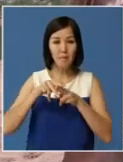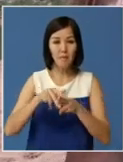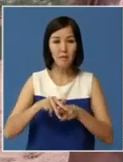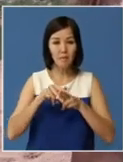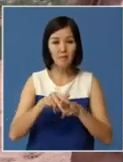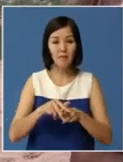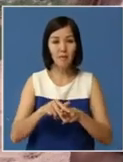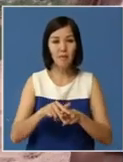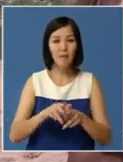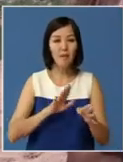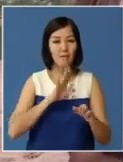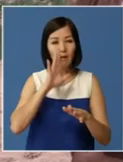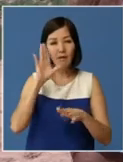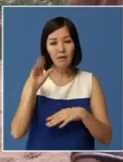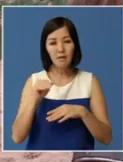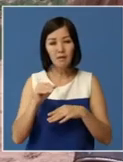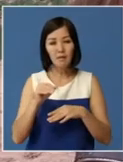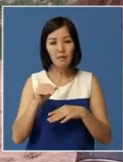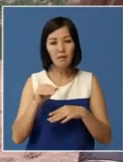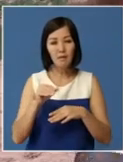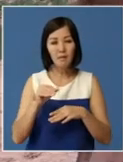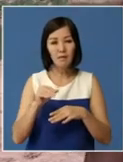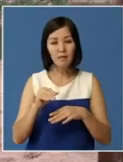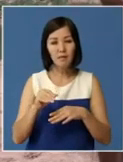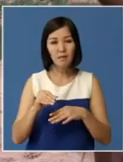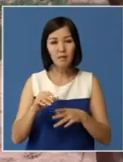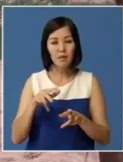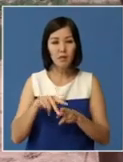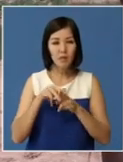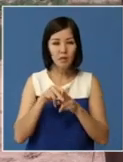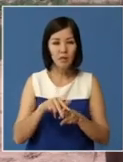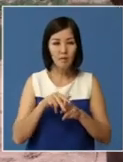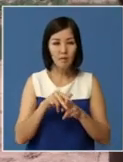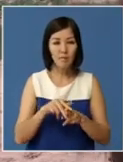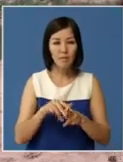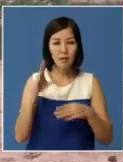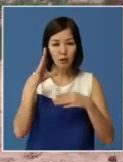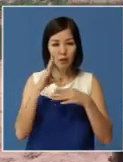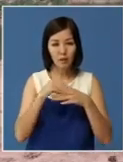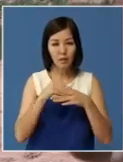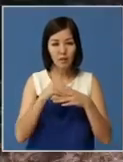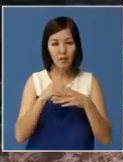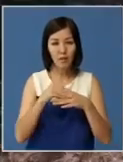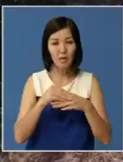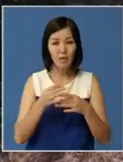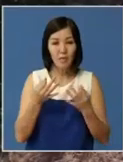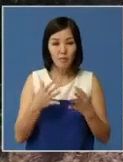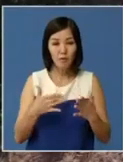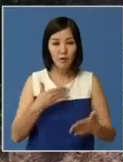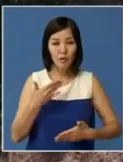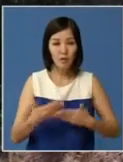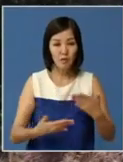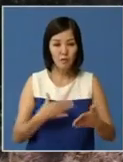Таңертең ипподромға барып жұмысын беремін. Кешке қарай жай аяңдап крукты айналып шығамын. Алыс